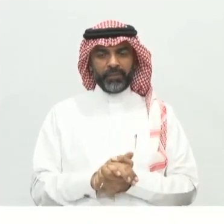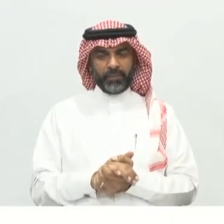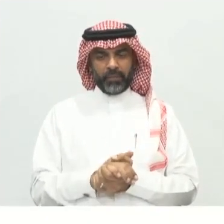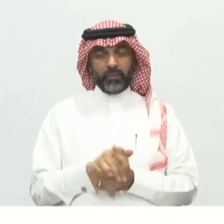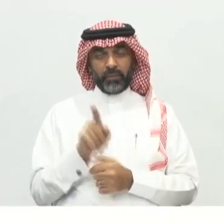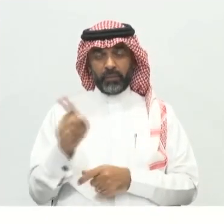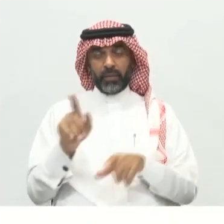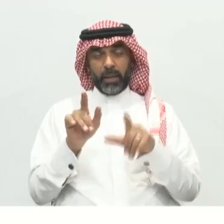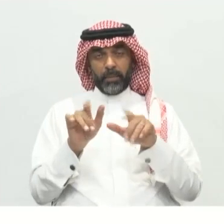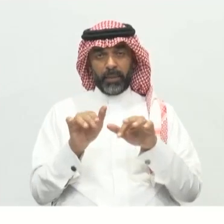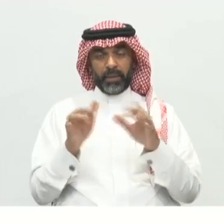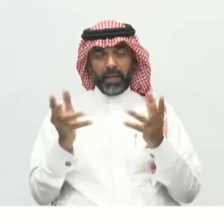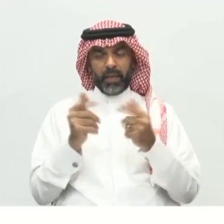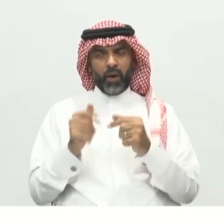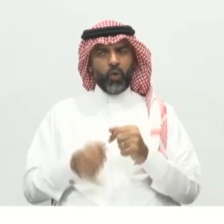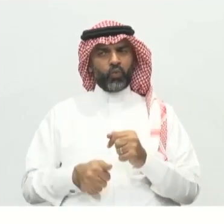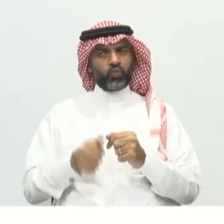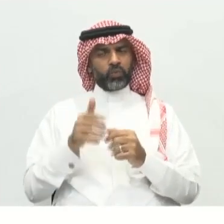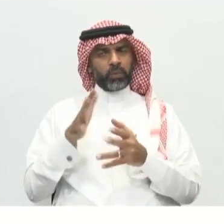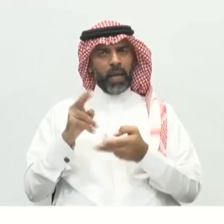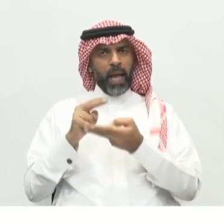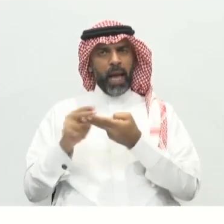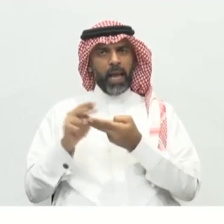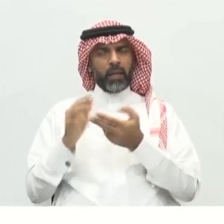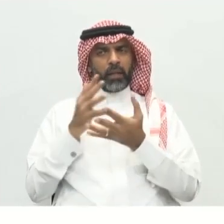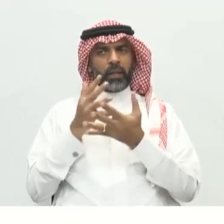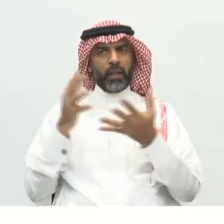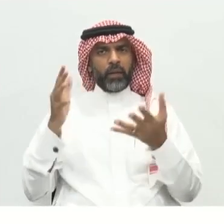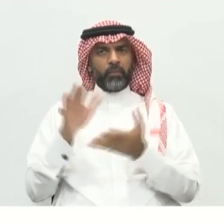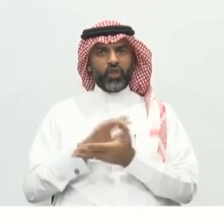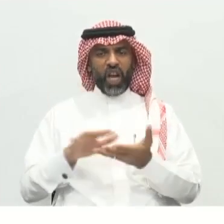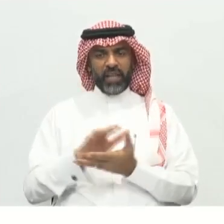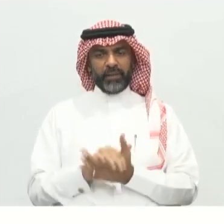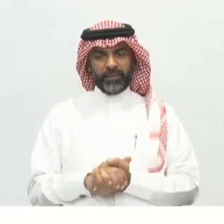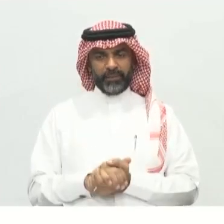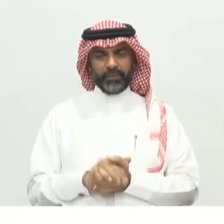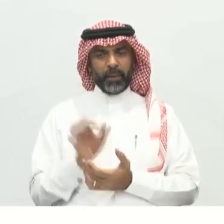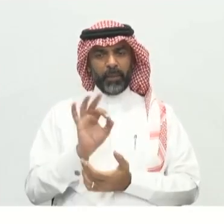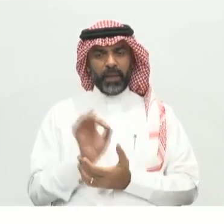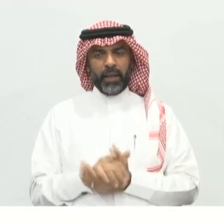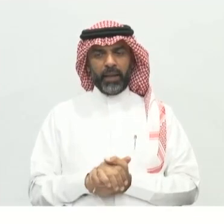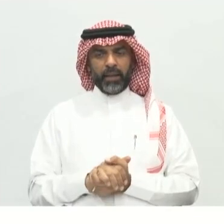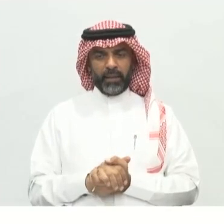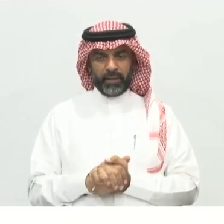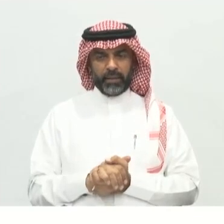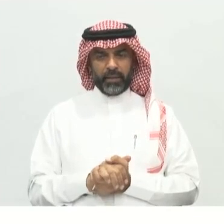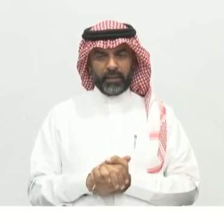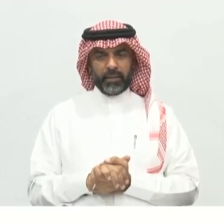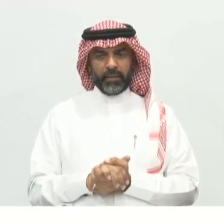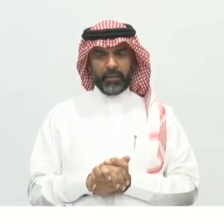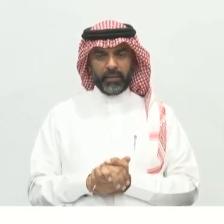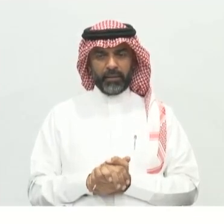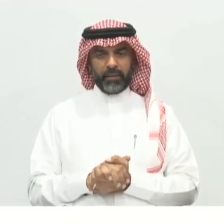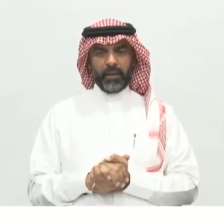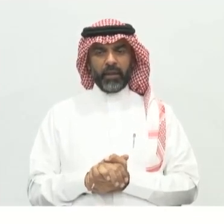الرياضيه يمكنها ان تحل العديد من مشكلات التحسين مثل وذكرنا وتعرفنا في الدرس السابق على امثله ل